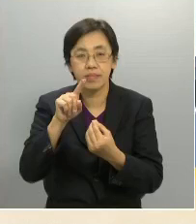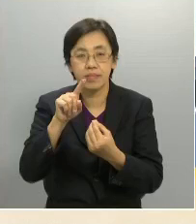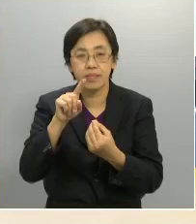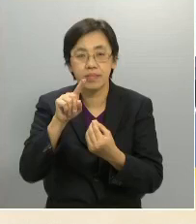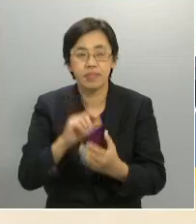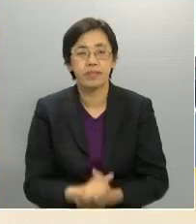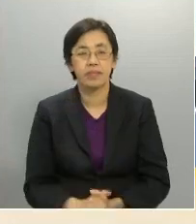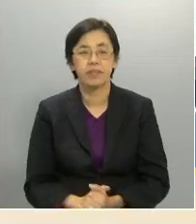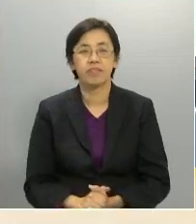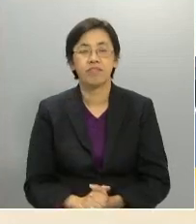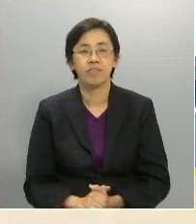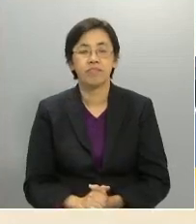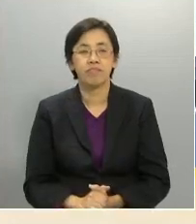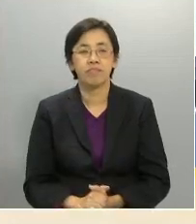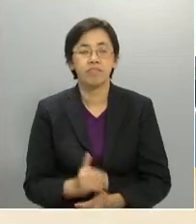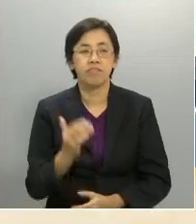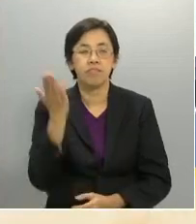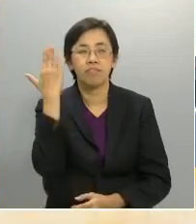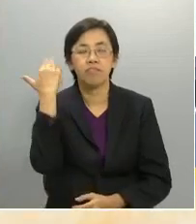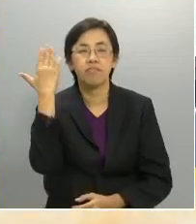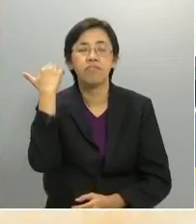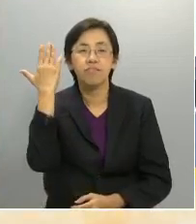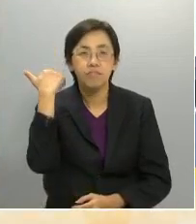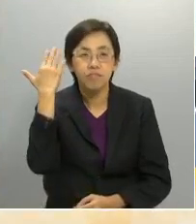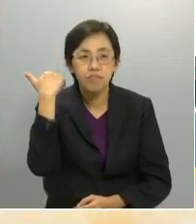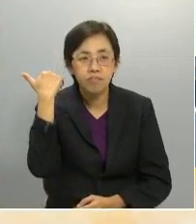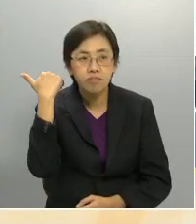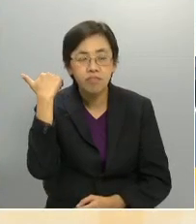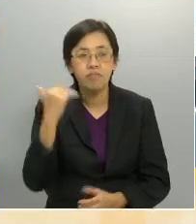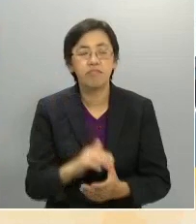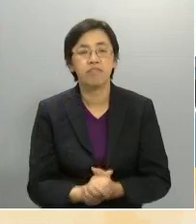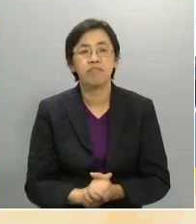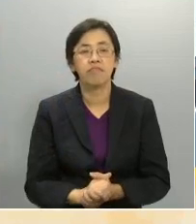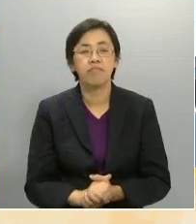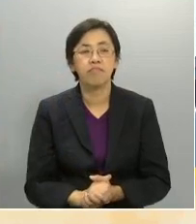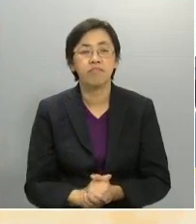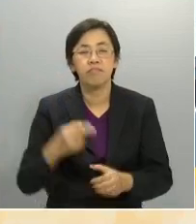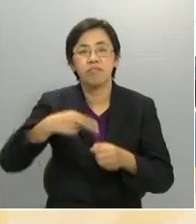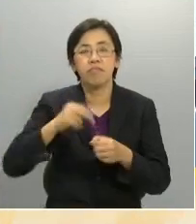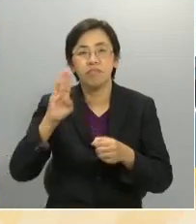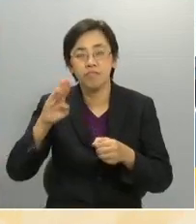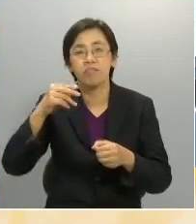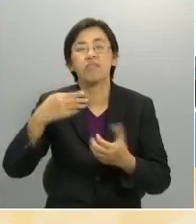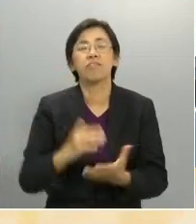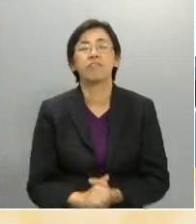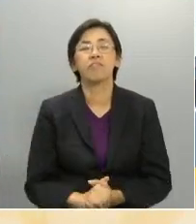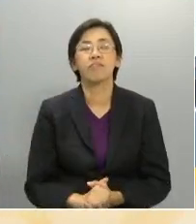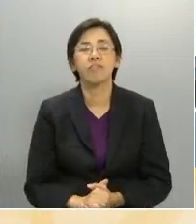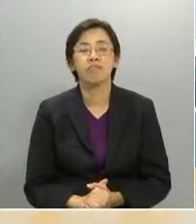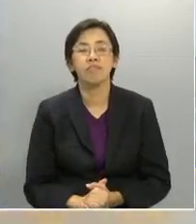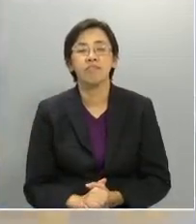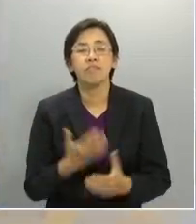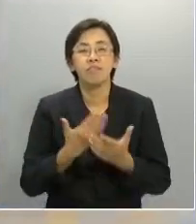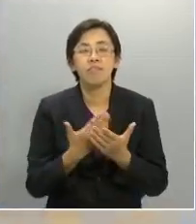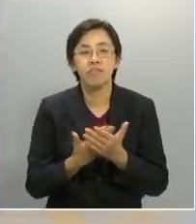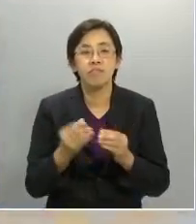เมื่อวานนี้ผมก็นึกว่านิ่งแล้วนะน้ำมันเบนซินแก๊สโซฮอล์ขึ้นราคาลิตรละ